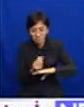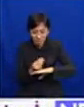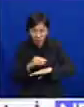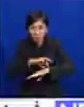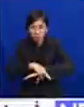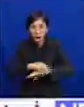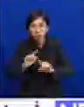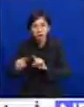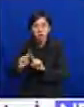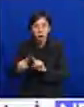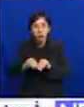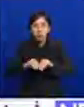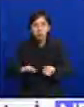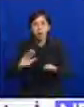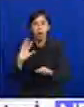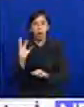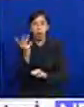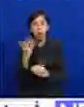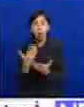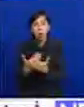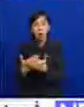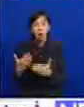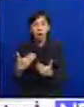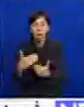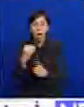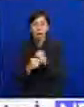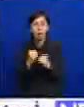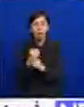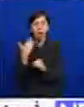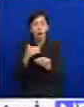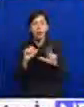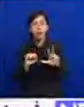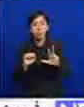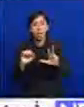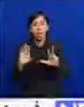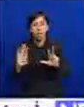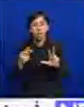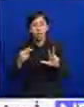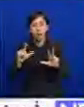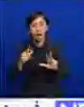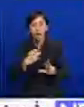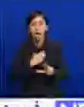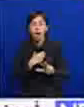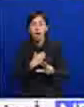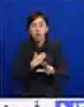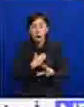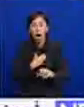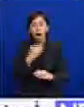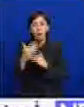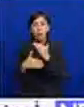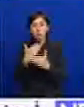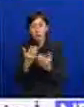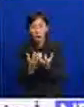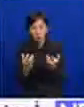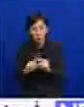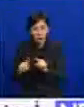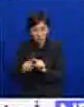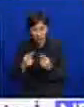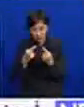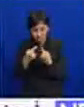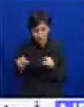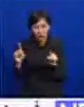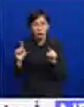โลกซึ่งปีที่ผ่านมาสร้างรายได้เข้าประเทศกว่า 34,000ล้านบาทโดยเน้นย้ำให้รักษาคุณภาพพัฒนาการผลิตสินค้าให้มีความแตก